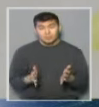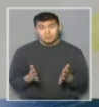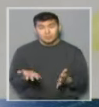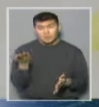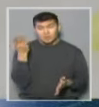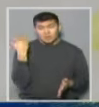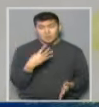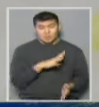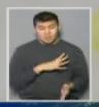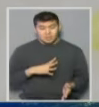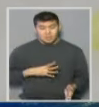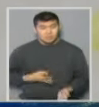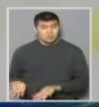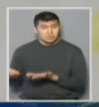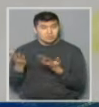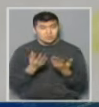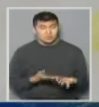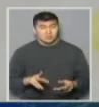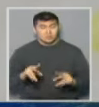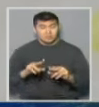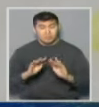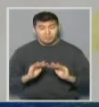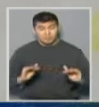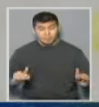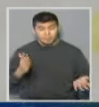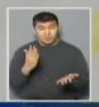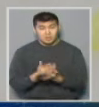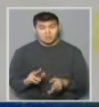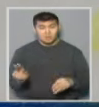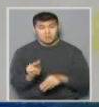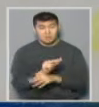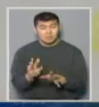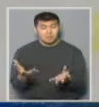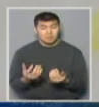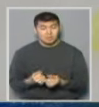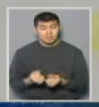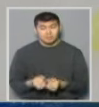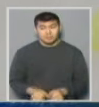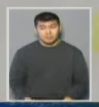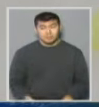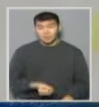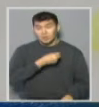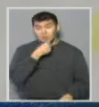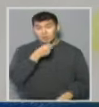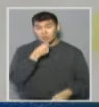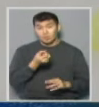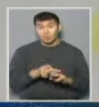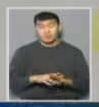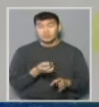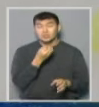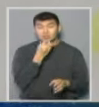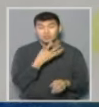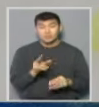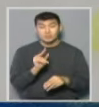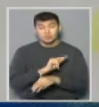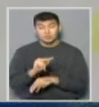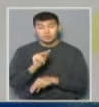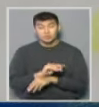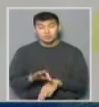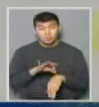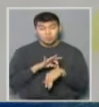бұрынғы ардагер мұғалімдер шақырып жатыр. Мектептің оқушылары бар, тәрбие алатын иә. Енді үлкен кәдімгі үлкен жақсы тәрбиелік шара